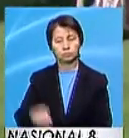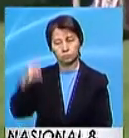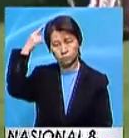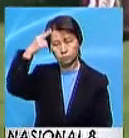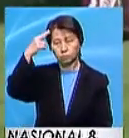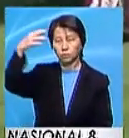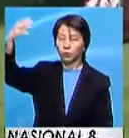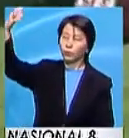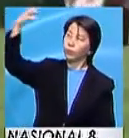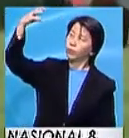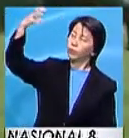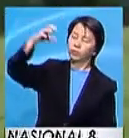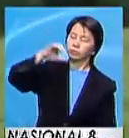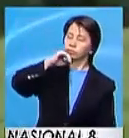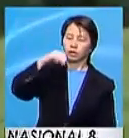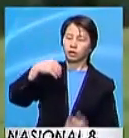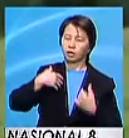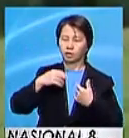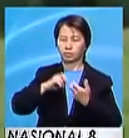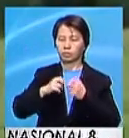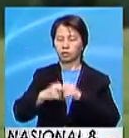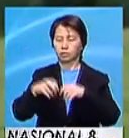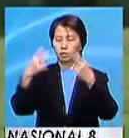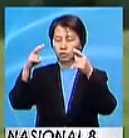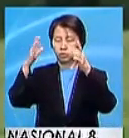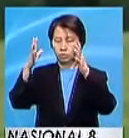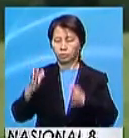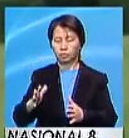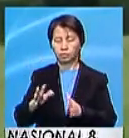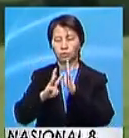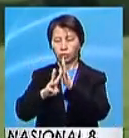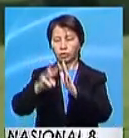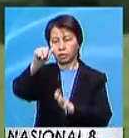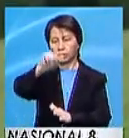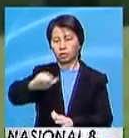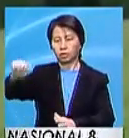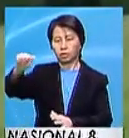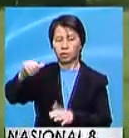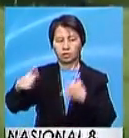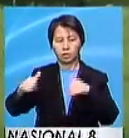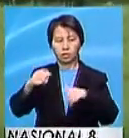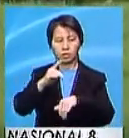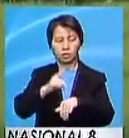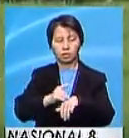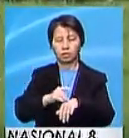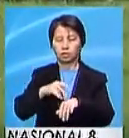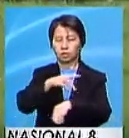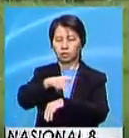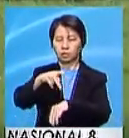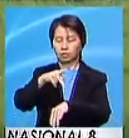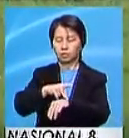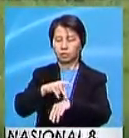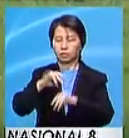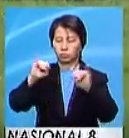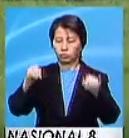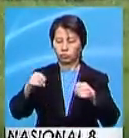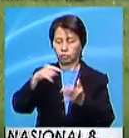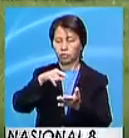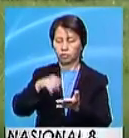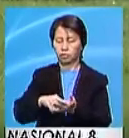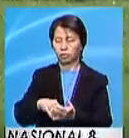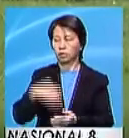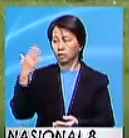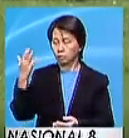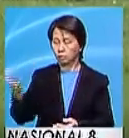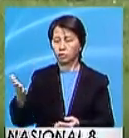Faktor cuaca nyata tidak menjadi halangan buat 12 pemain yang mewakili pasukan Asia sepanjang berasi di lapangan golf Glen Mary bermula Jumaat ini. Beliau